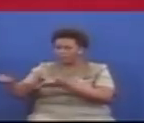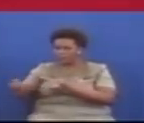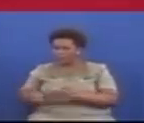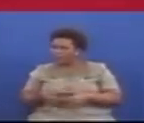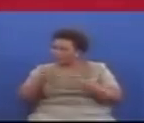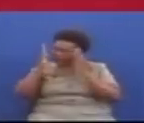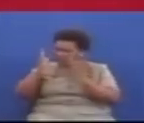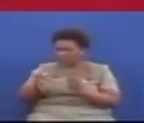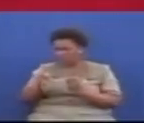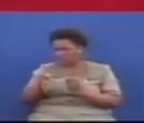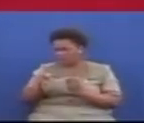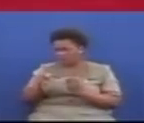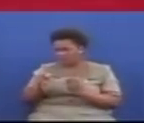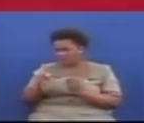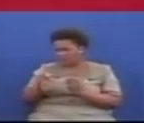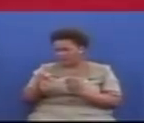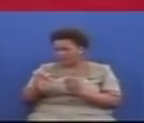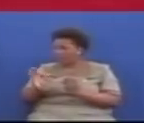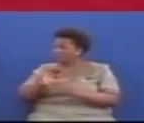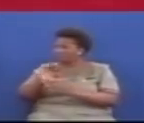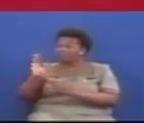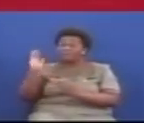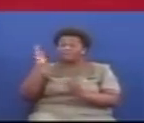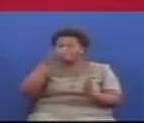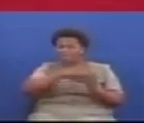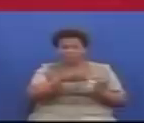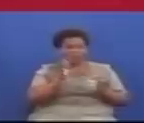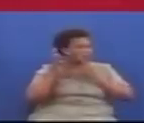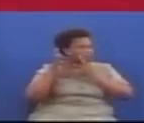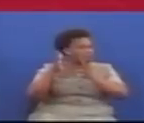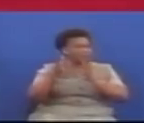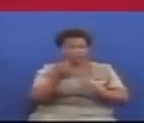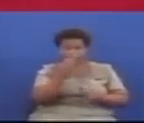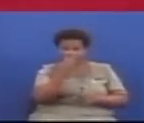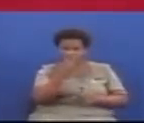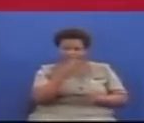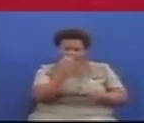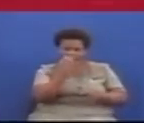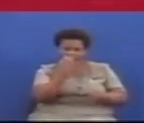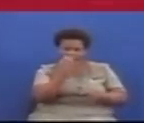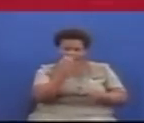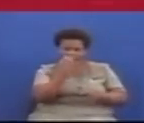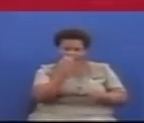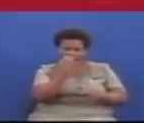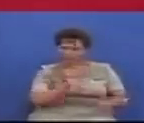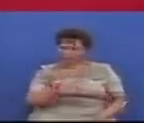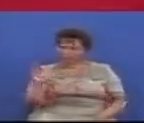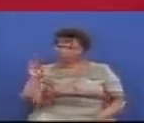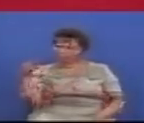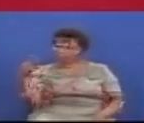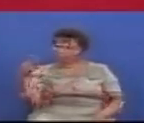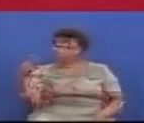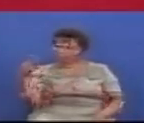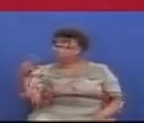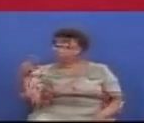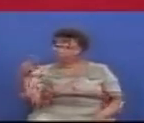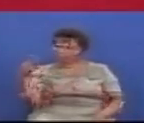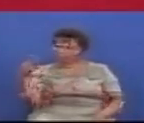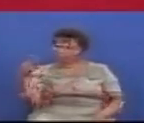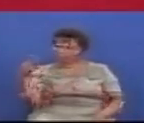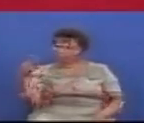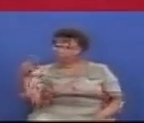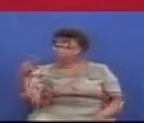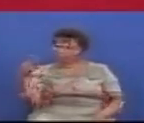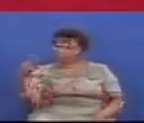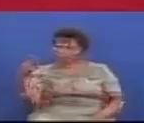Esther, nenda Bunda uone sasa kazi inavyoendelea. Na tumepokea wiki mbili bilioni 100 zaidi ya